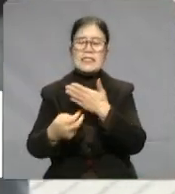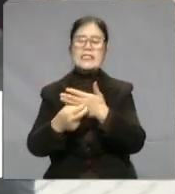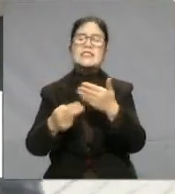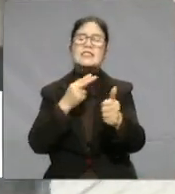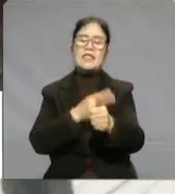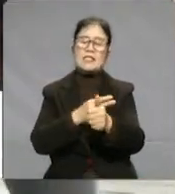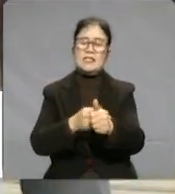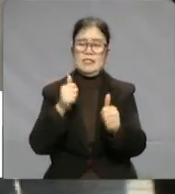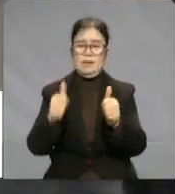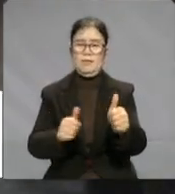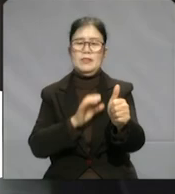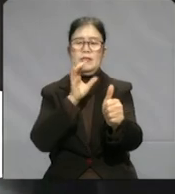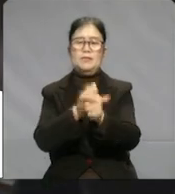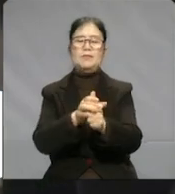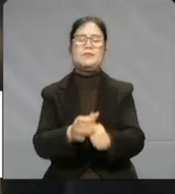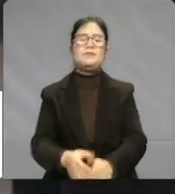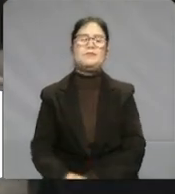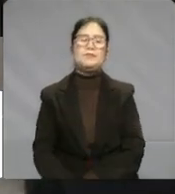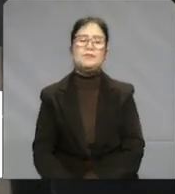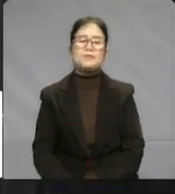의사들이 재판에 넘겨졌습니다.